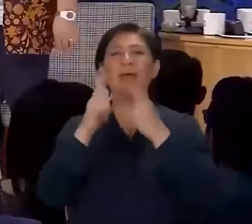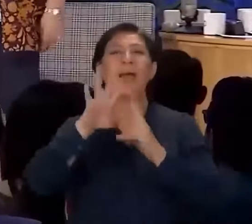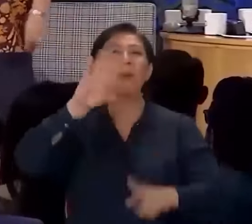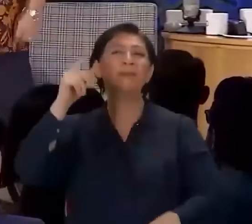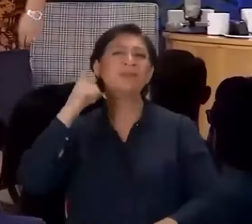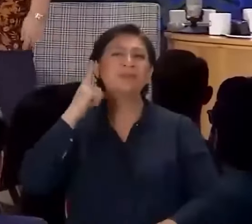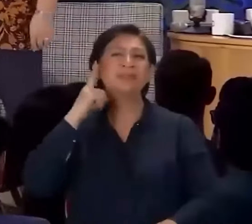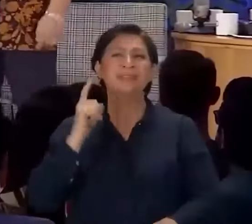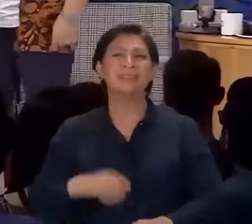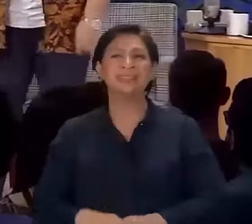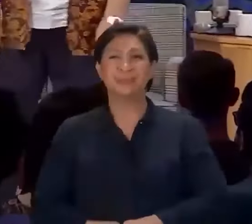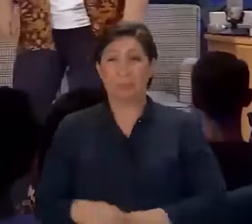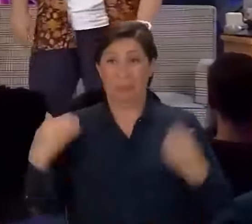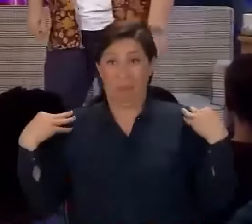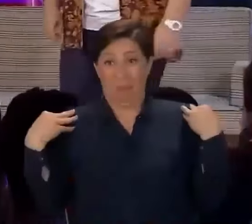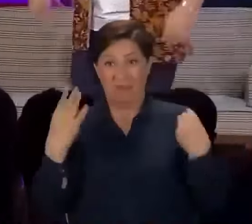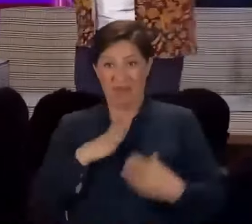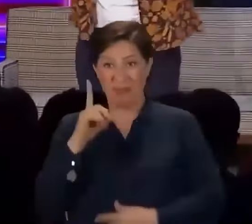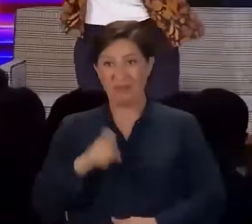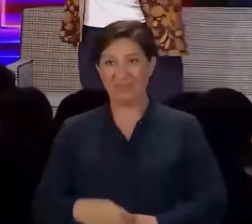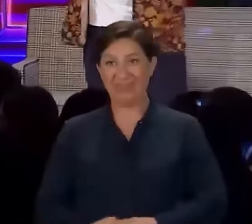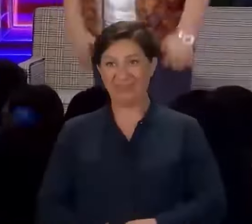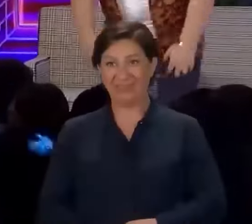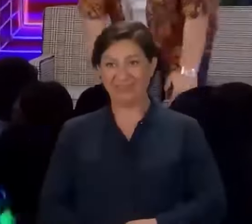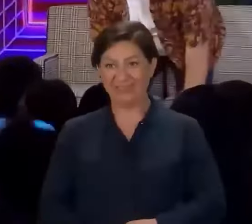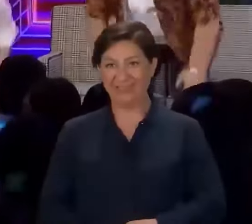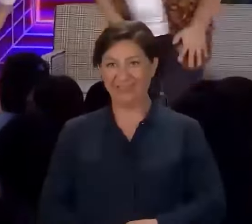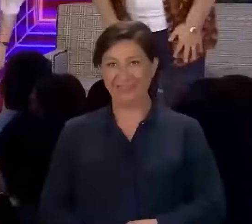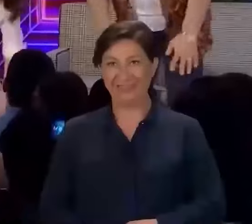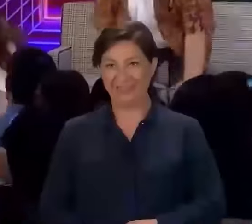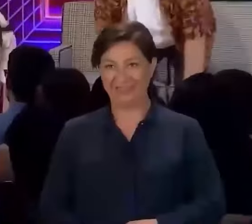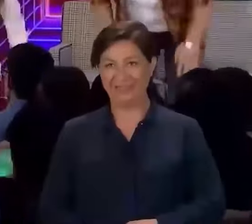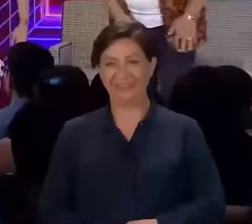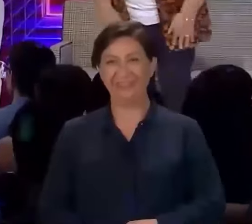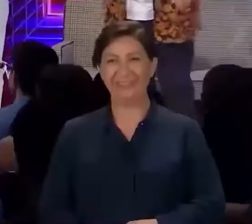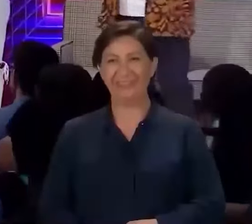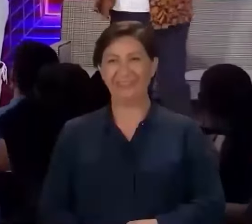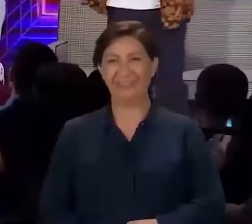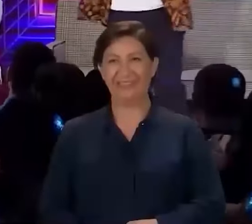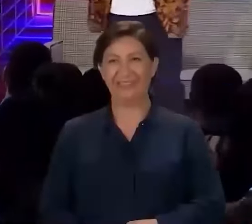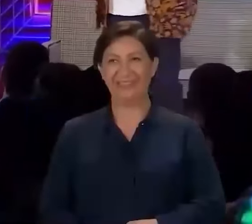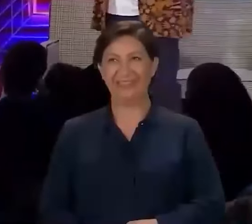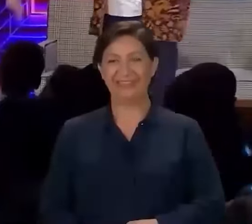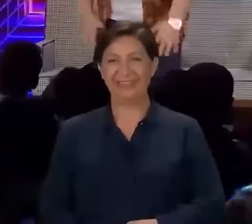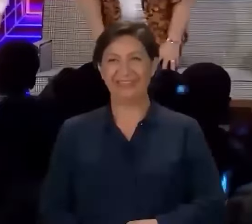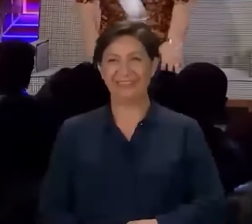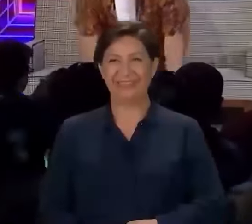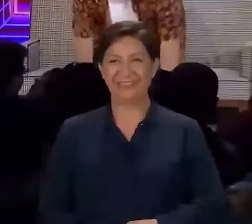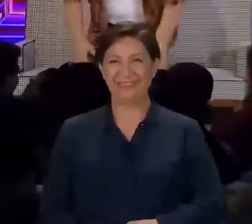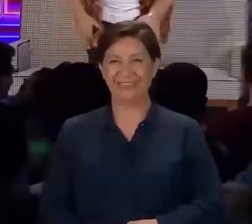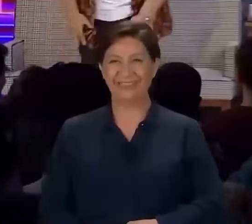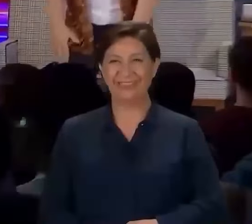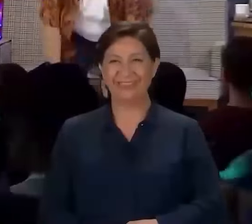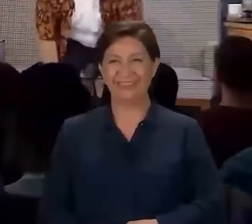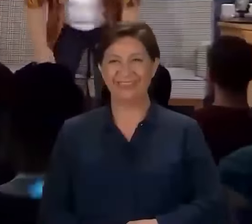Amin, amin. Bu da mı var? Head and shoulders, knees and toes, knees and toes. Head and shoulders, knees and